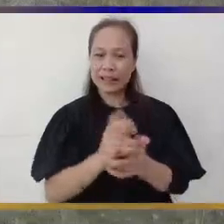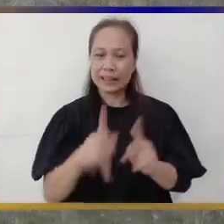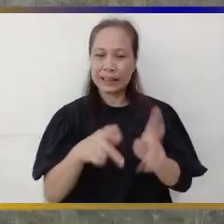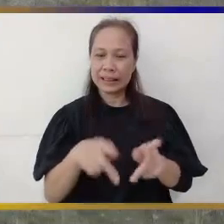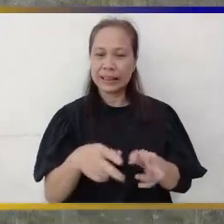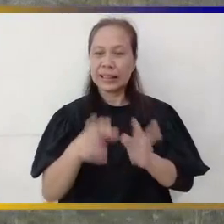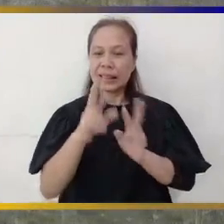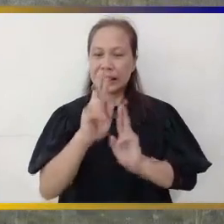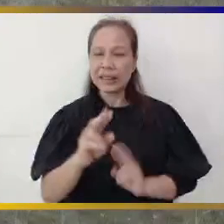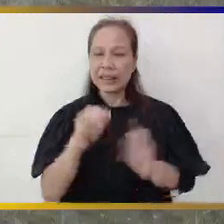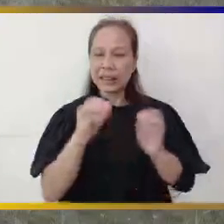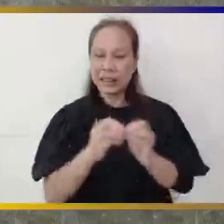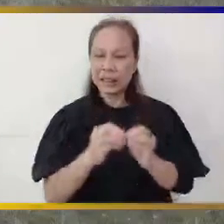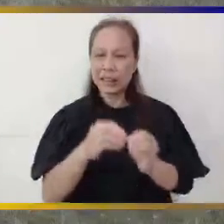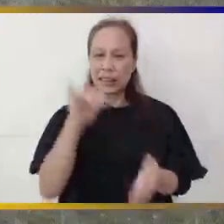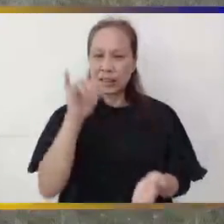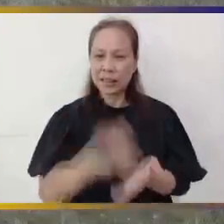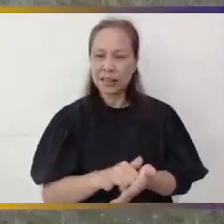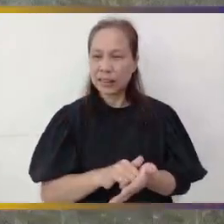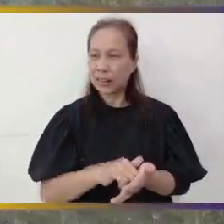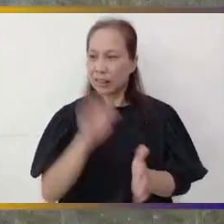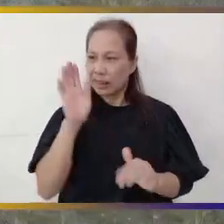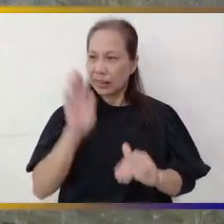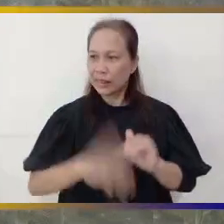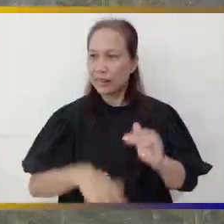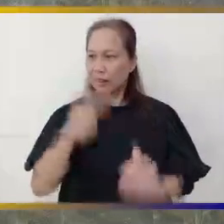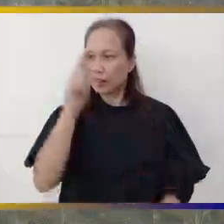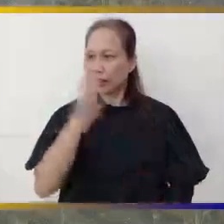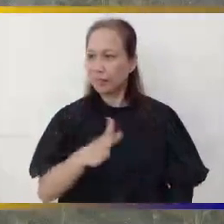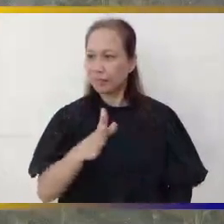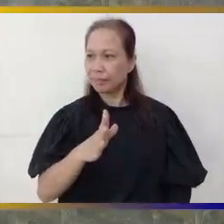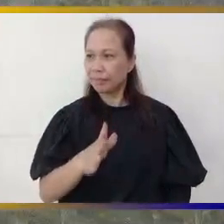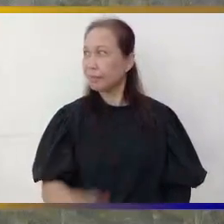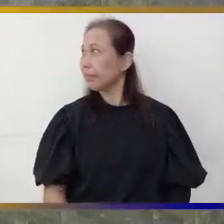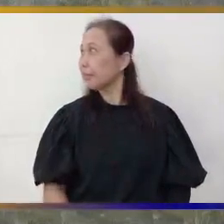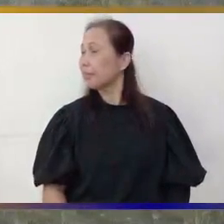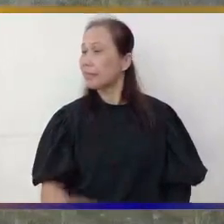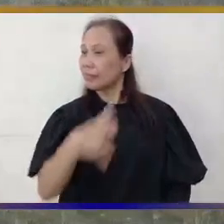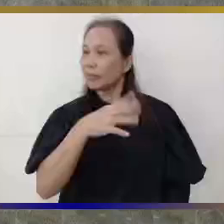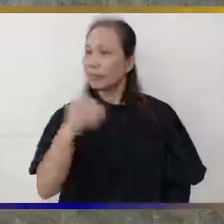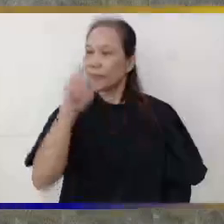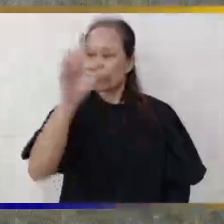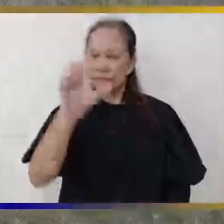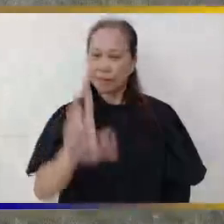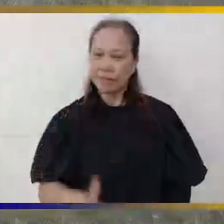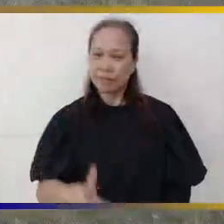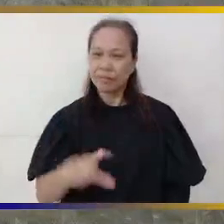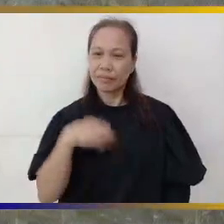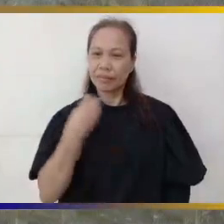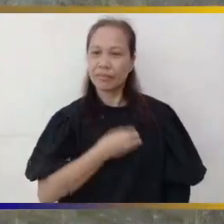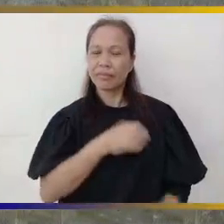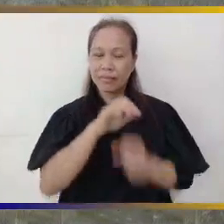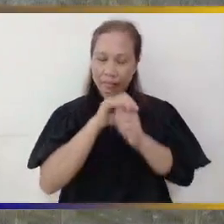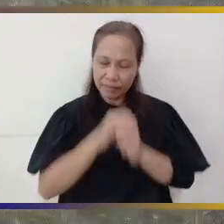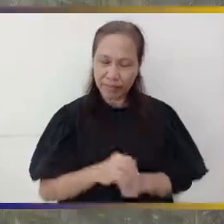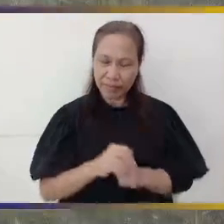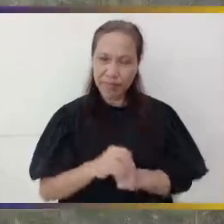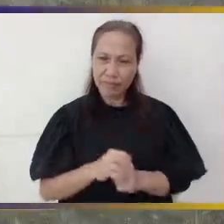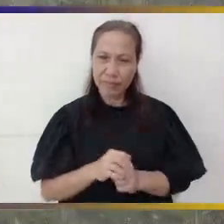Dios and the worst of all is mas mababa pa ang worship natin sa Diyos kaya